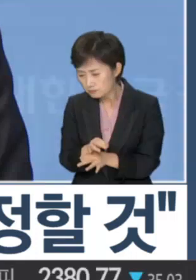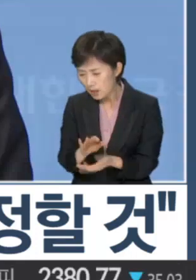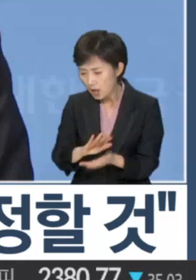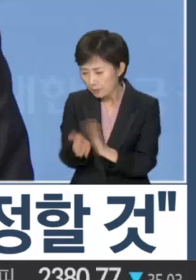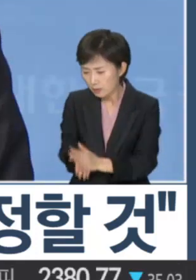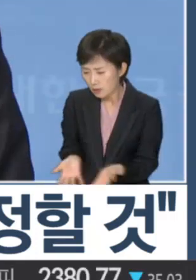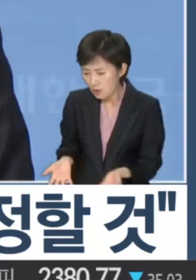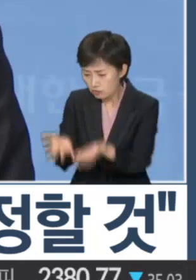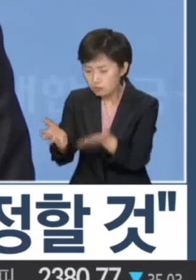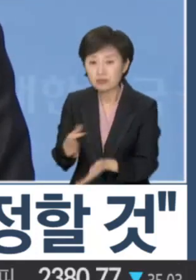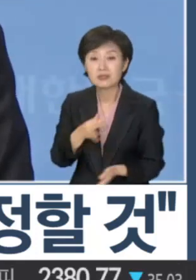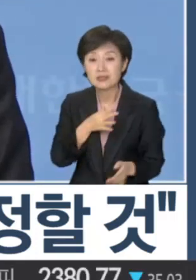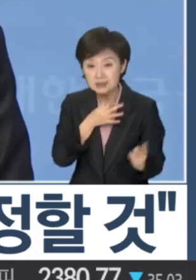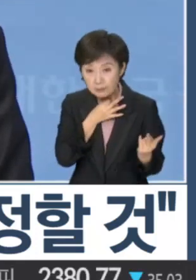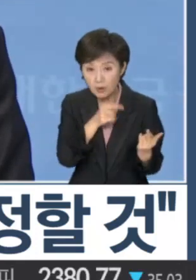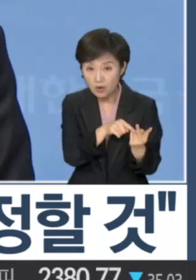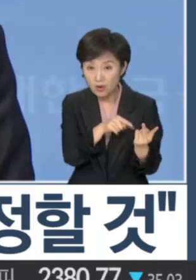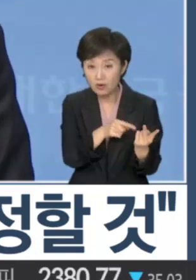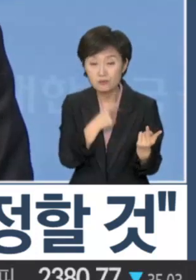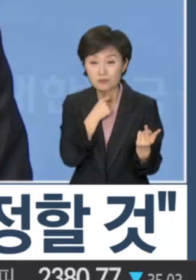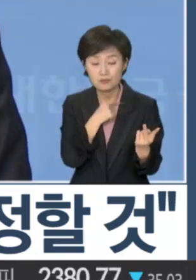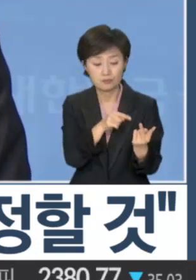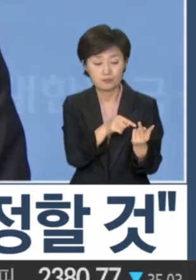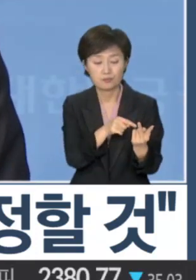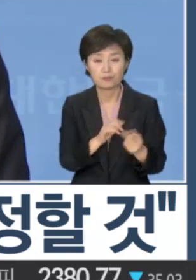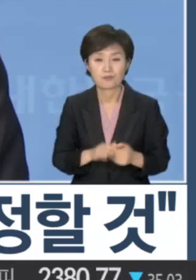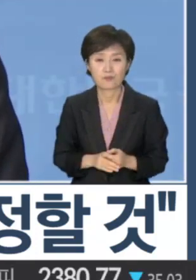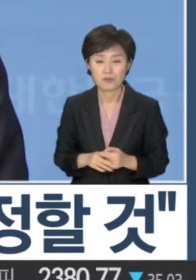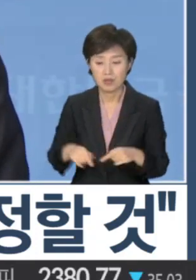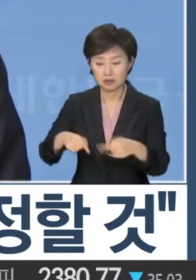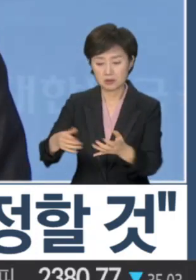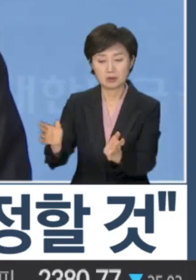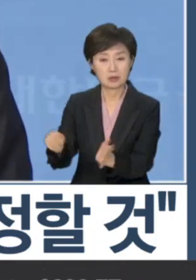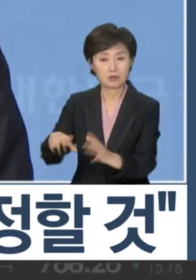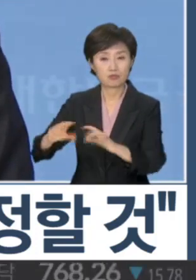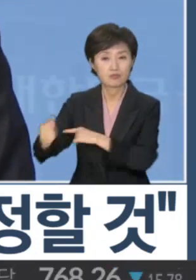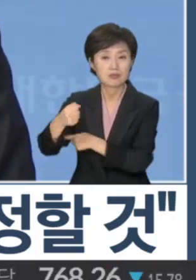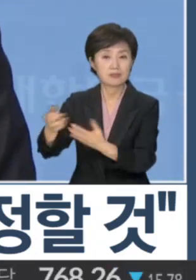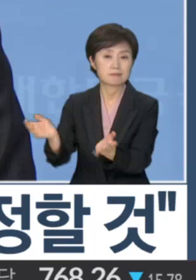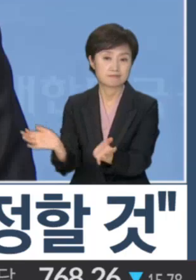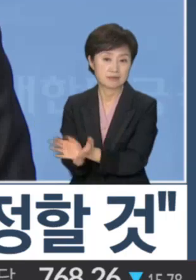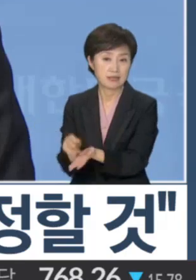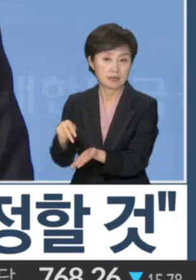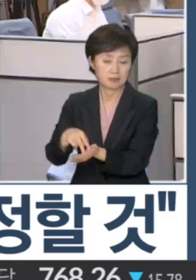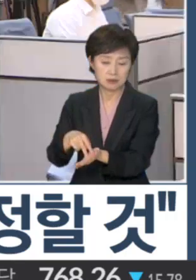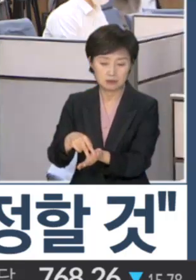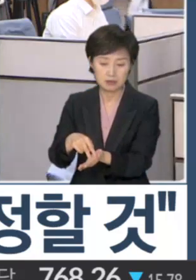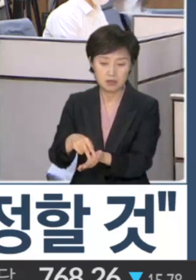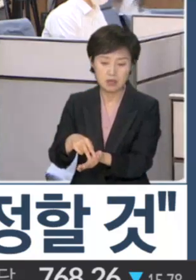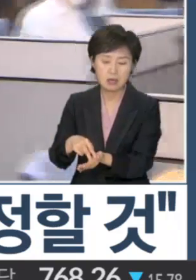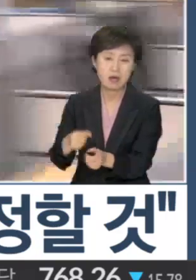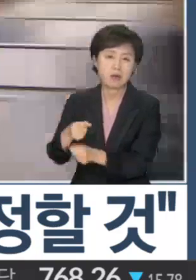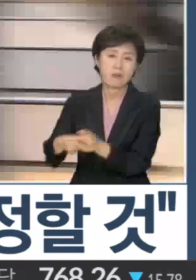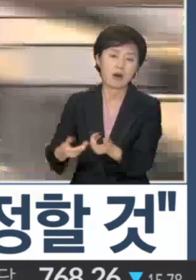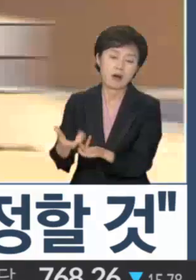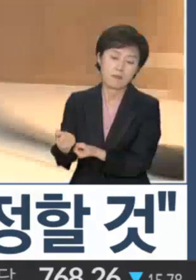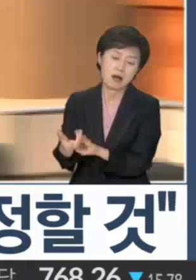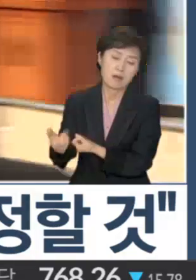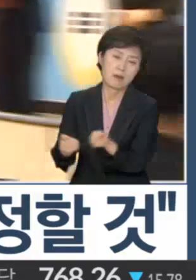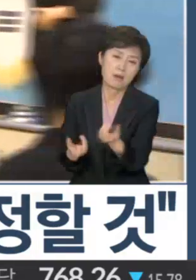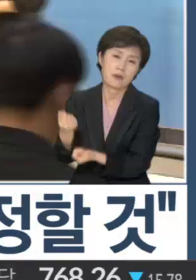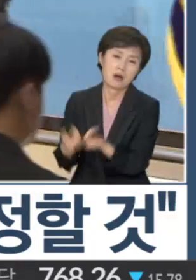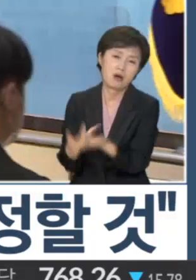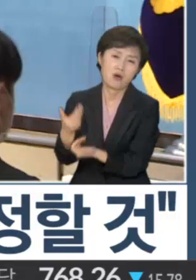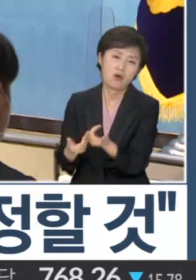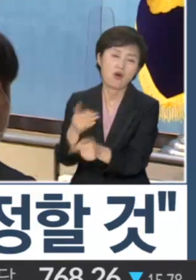하는 생각들인 거로 알고 있습니다. 일단 당이 지난 오랜 시간 동안 이 분열의 정당이 국민께 선택을